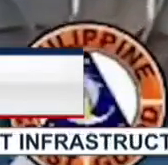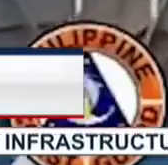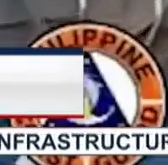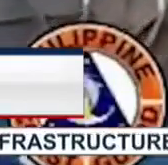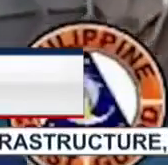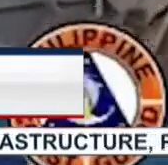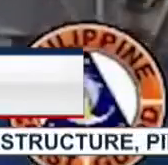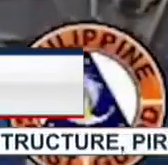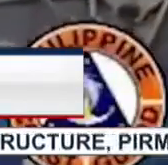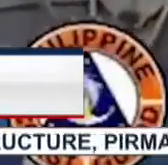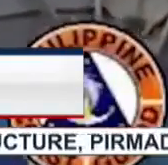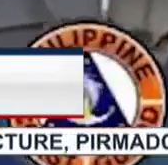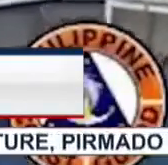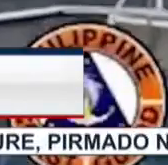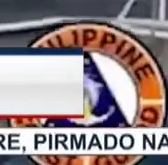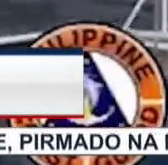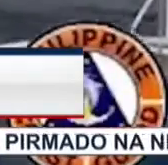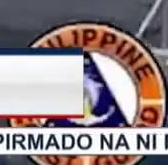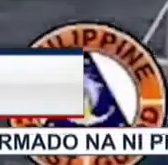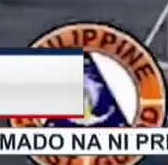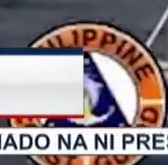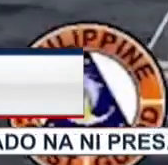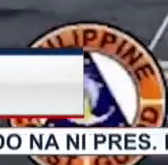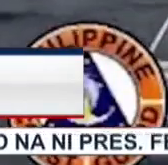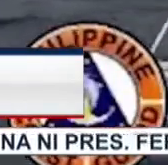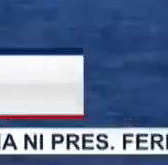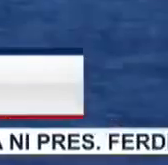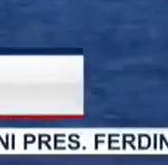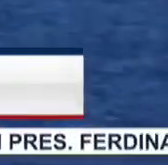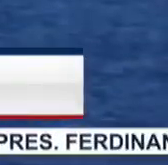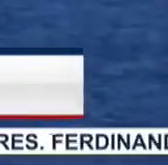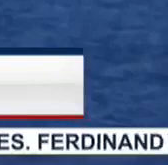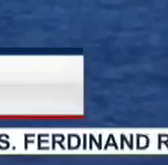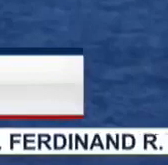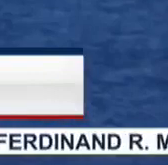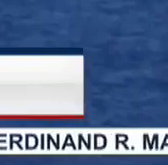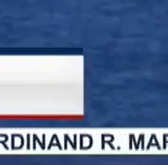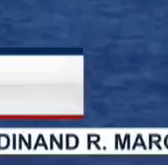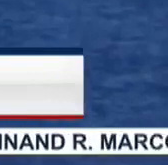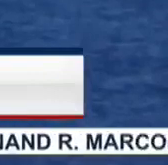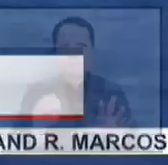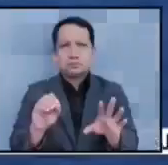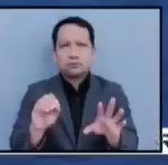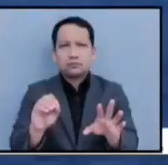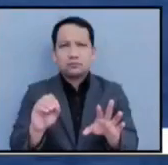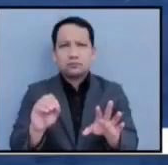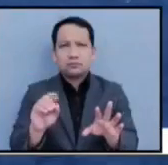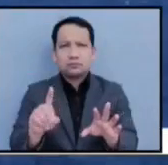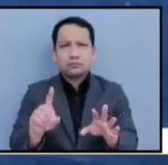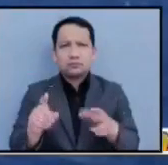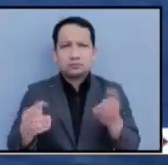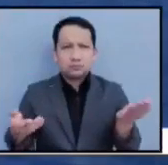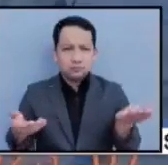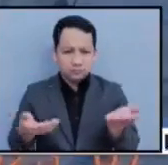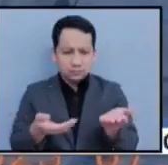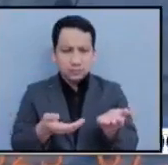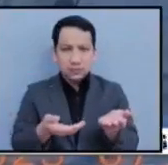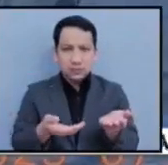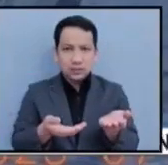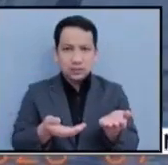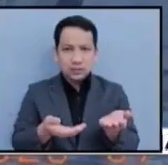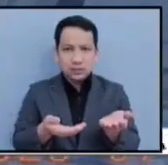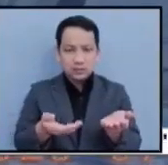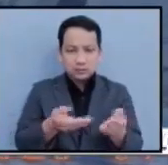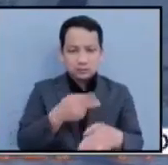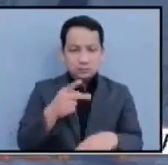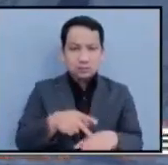na may Boeing number 4203 at 5201. Hinarang naman ito ang barko ng Pilipinas at umabot na lamang sa